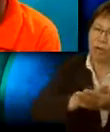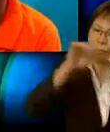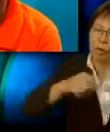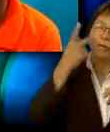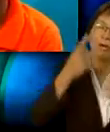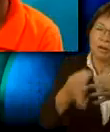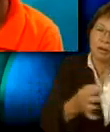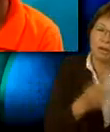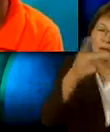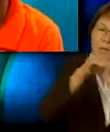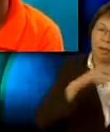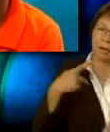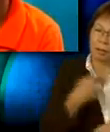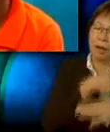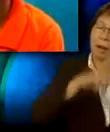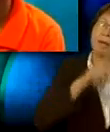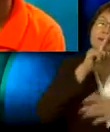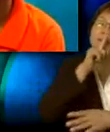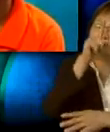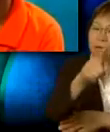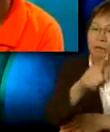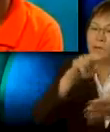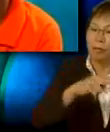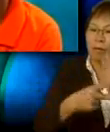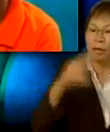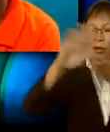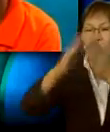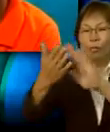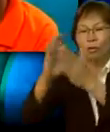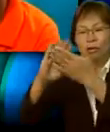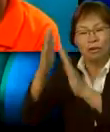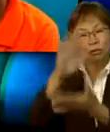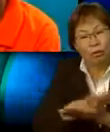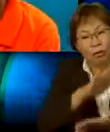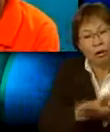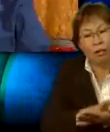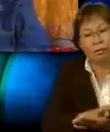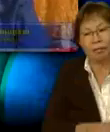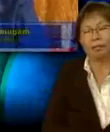Boleh Puan terangkan kepada kami apakah sebenarnya yang dimaksudkan dengan komuniti sekolah?